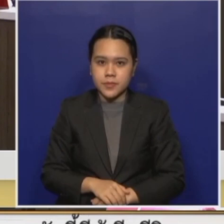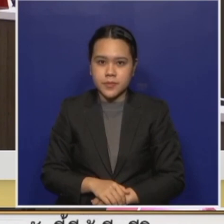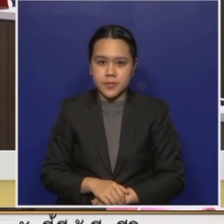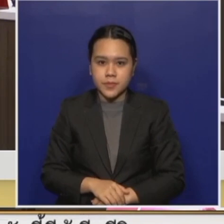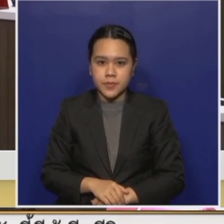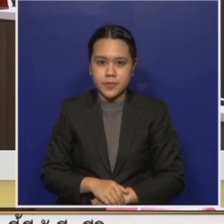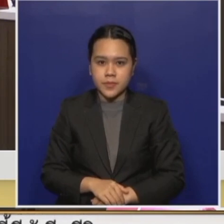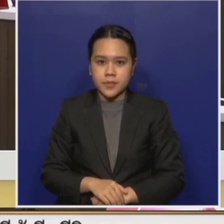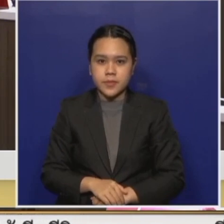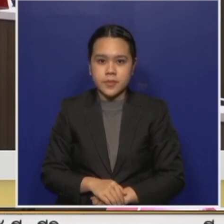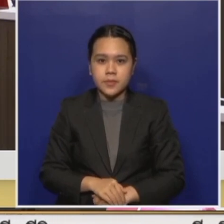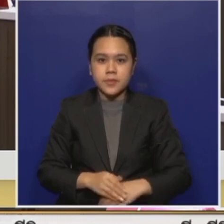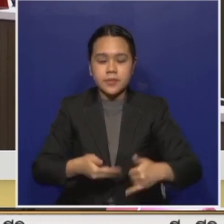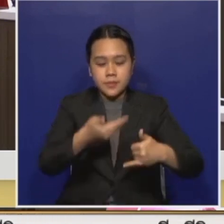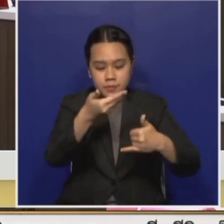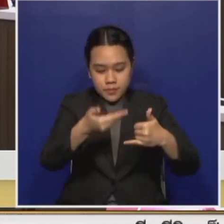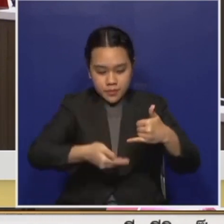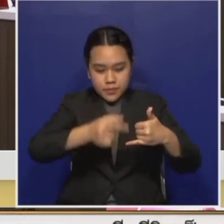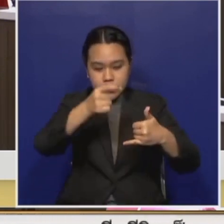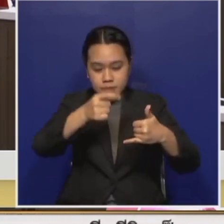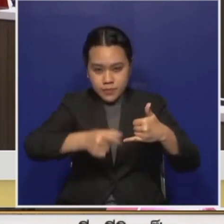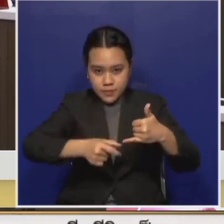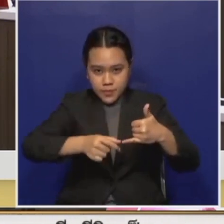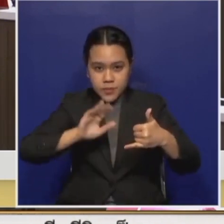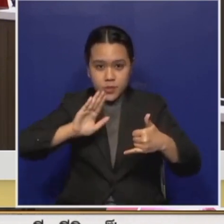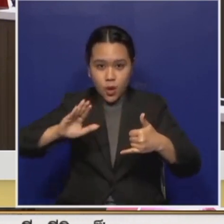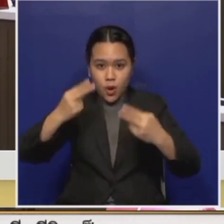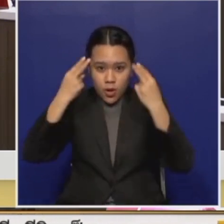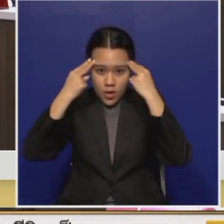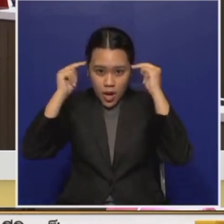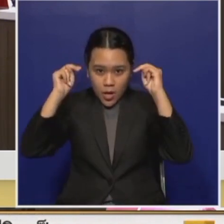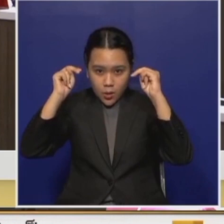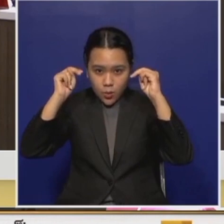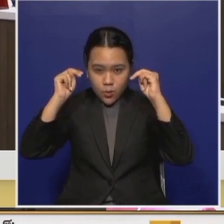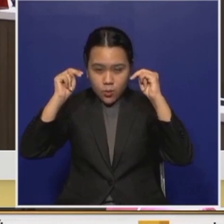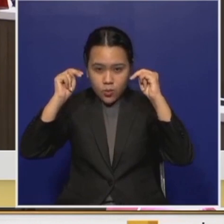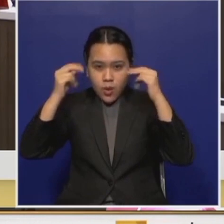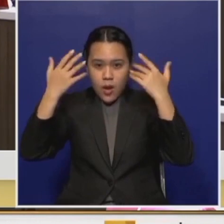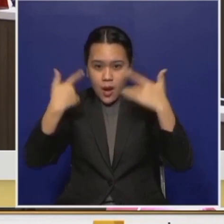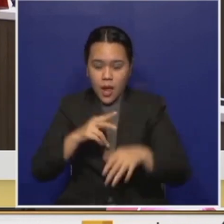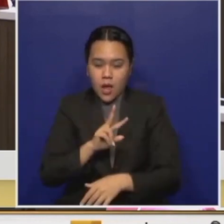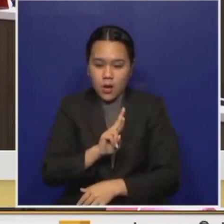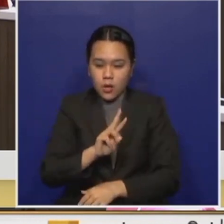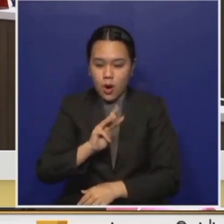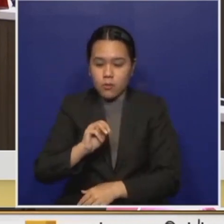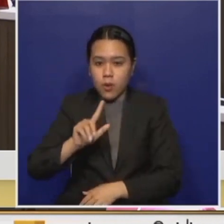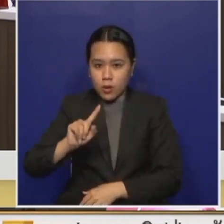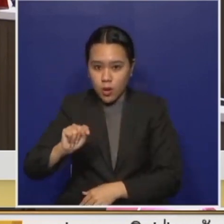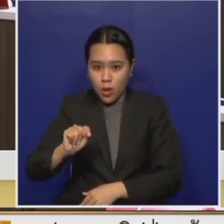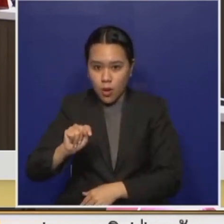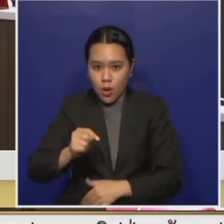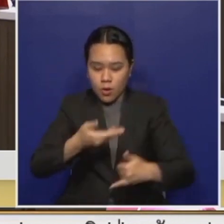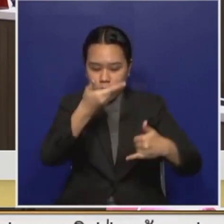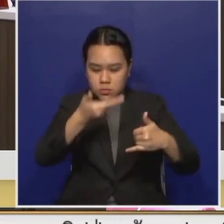พิศตการ์ พิศตกรรมของท่านในยกร่ำตี้และร่ตี้ที่เราได้อภิพลายไม่วงใจ